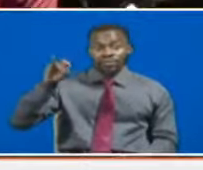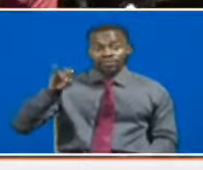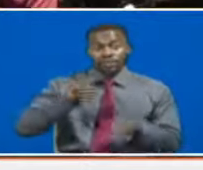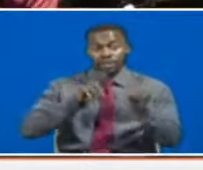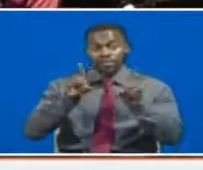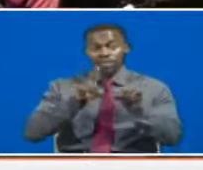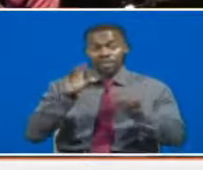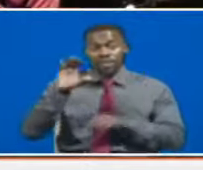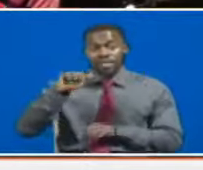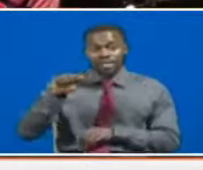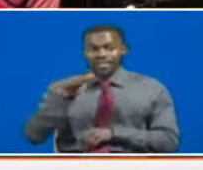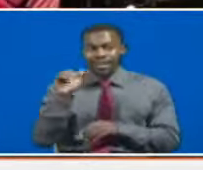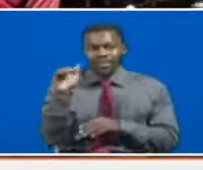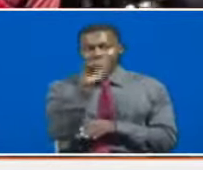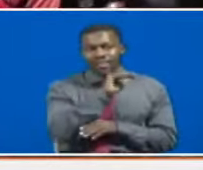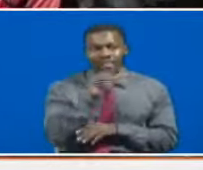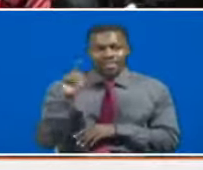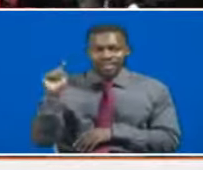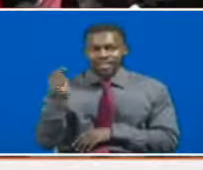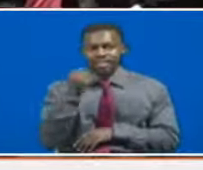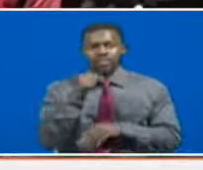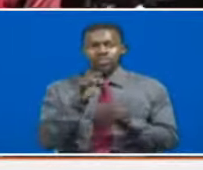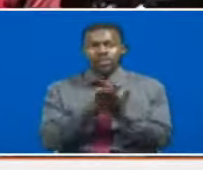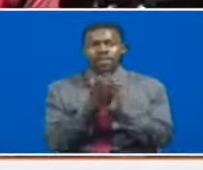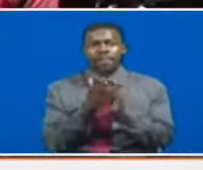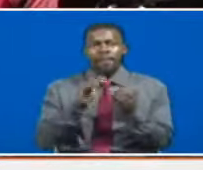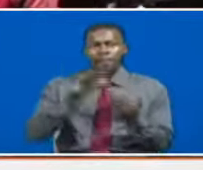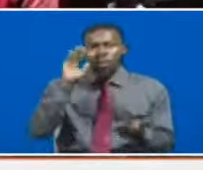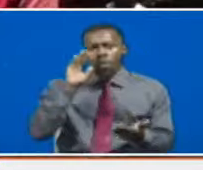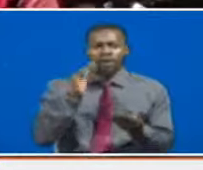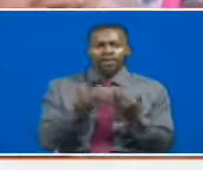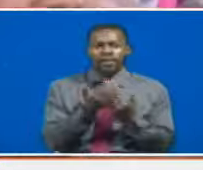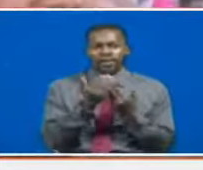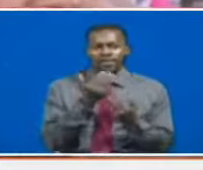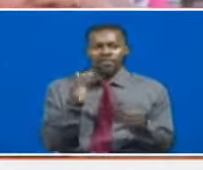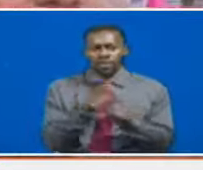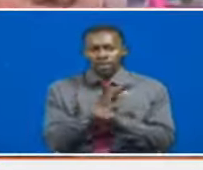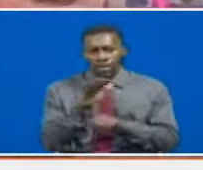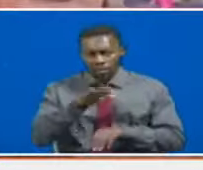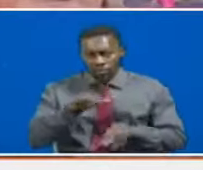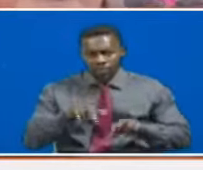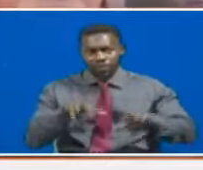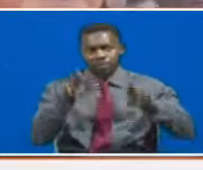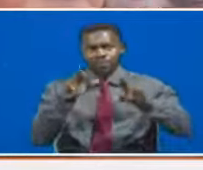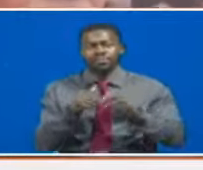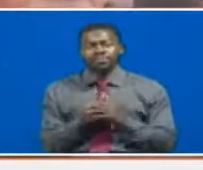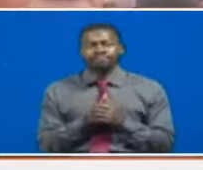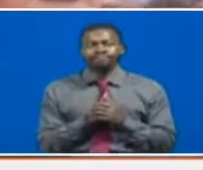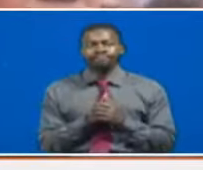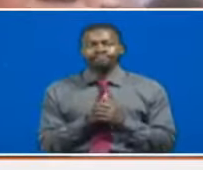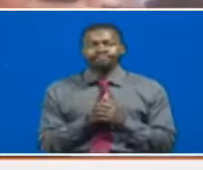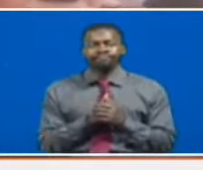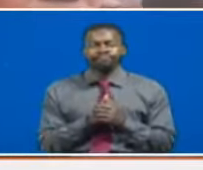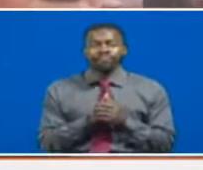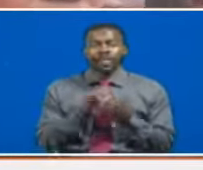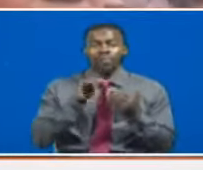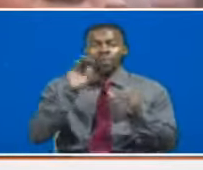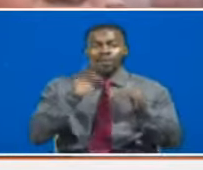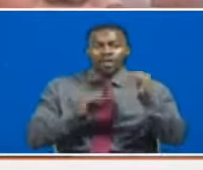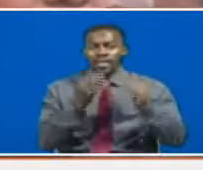Kipchumba Murkomen called on Kenyans to be more cautious on flooded rivers and roads. Currently we are counting maybe 300 people have